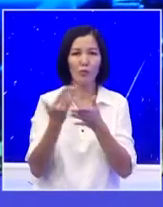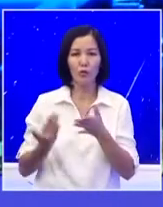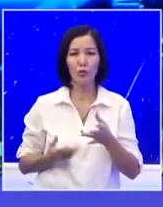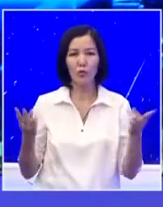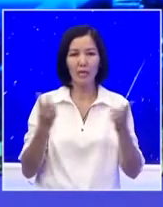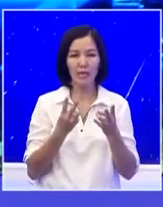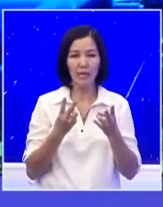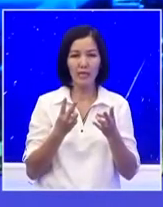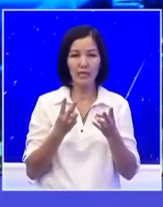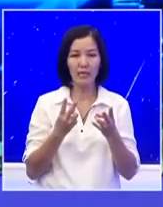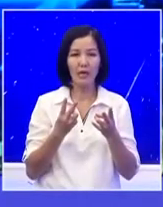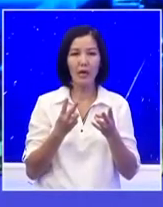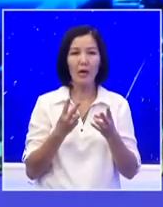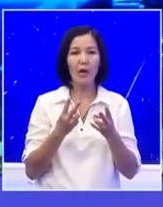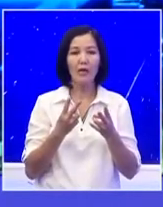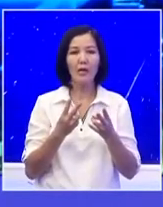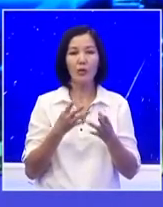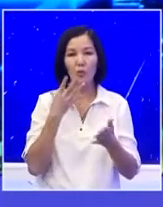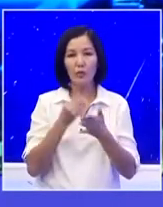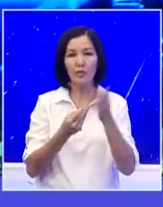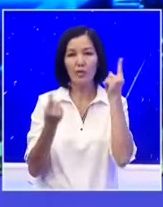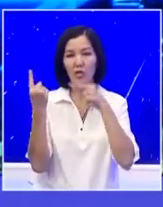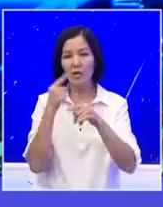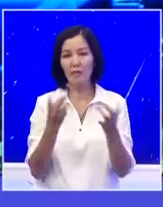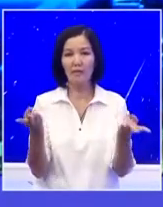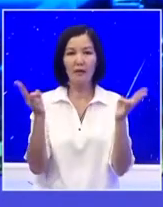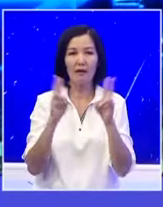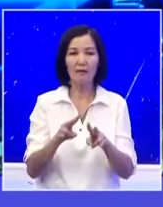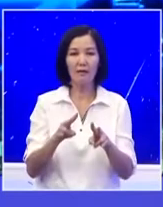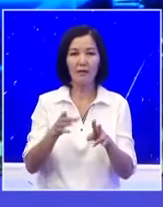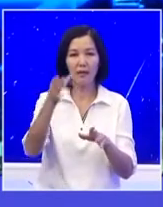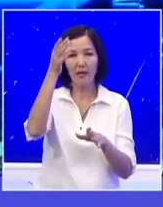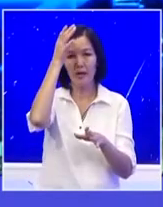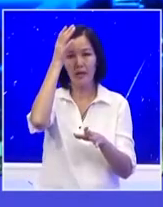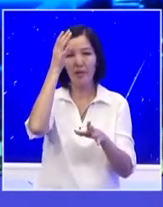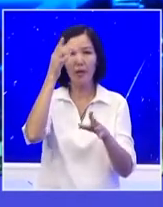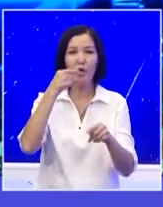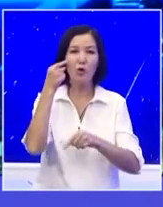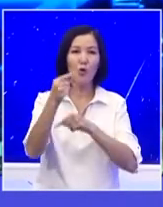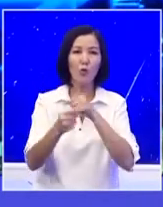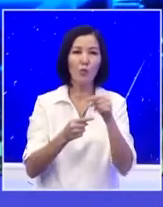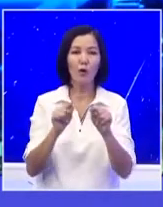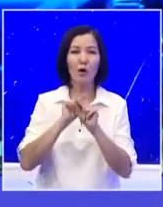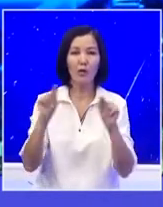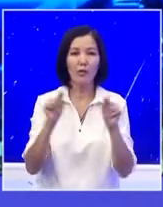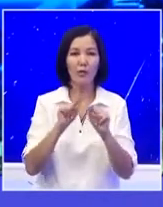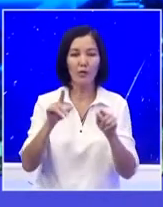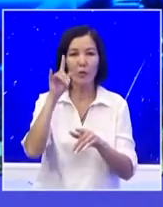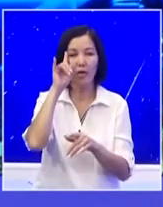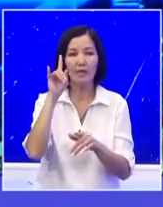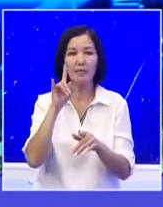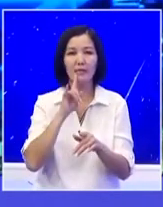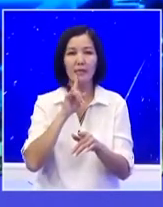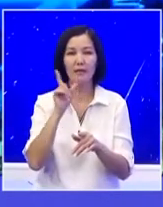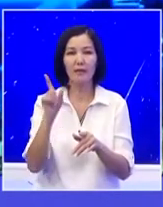елді татулыққа шақырды. Осындай артына сарқылмас мұра қалдырған хакім даналығын ұрпаққа ұғындыру және дәріптеу азаматтық парызымыз,